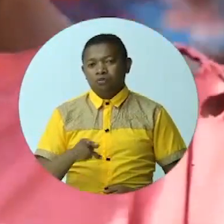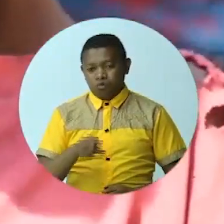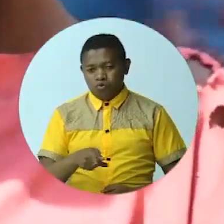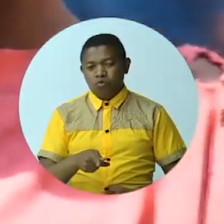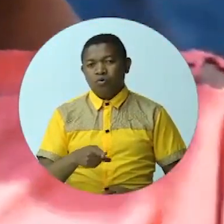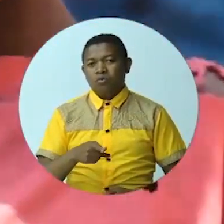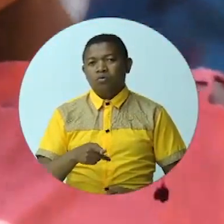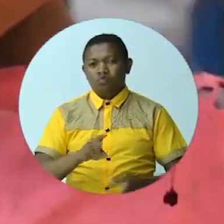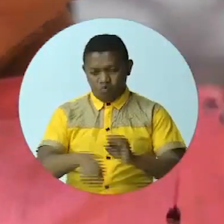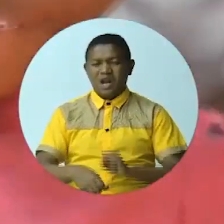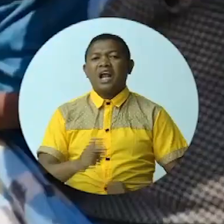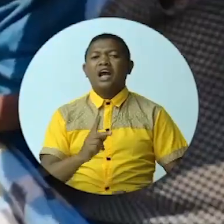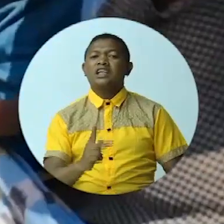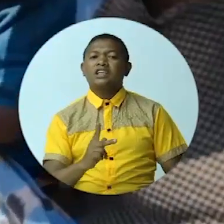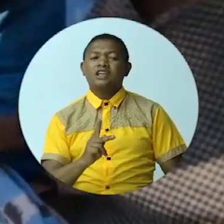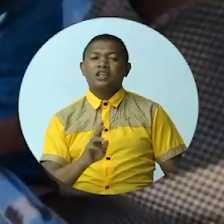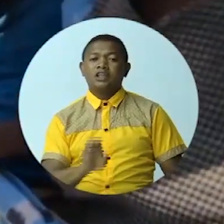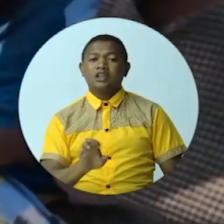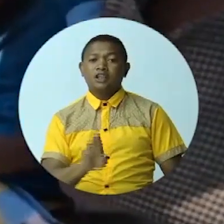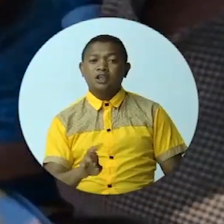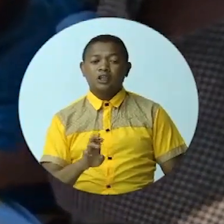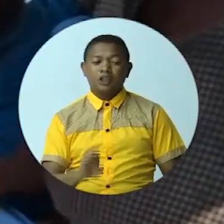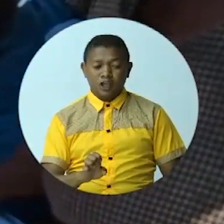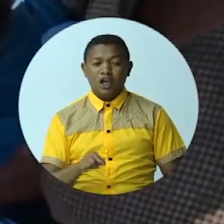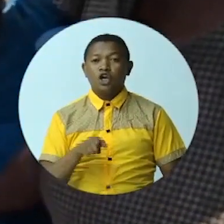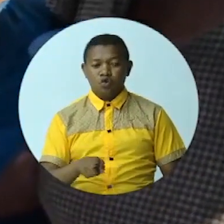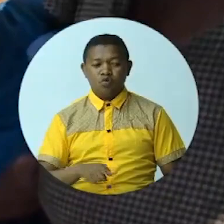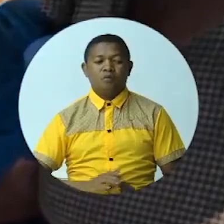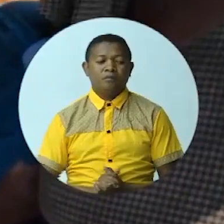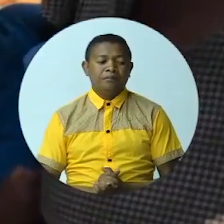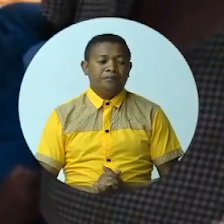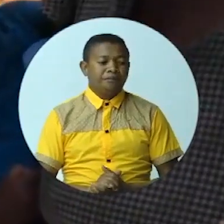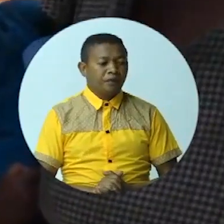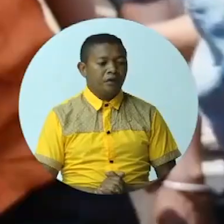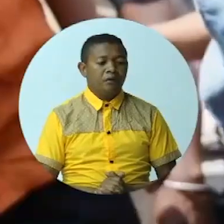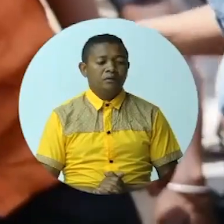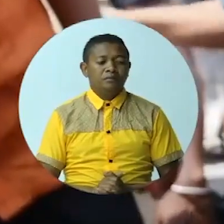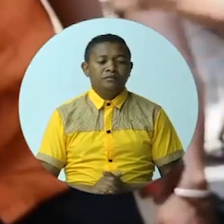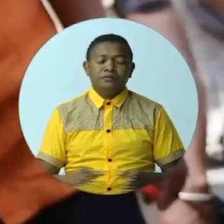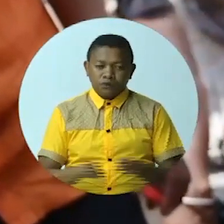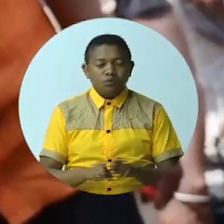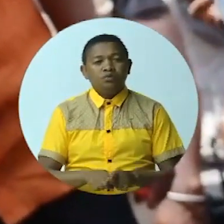tsy resaka fampilezan-kevitra fa tena ny fo noa miteny, ny